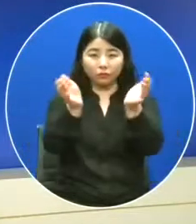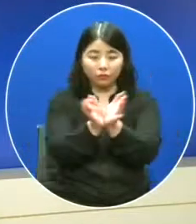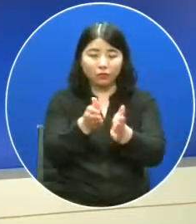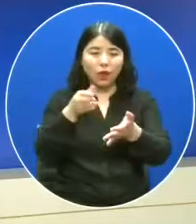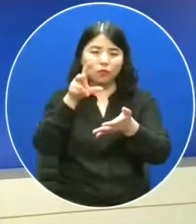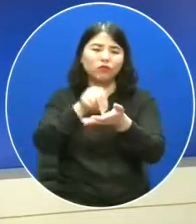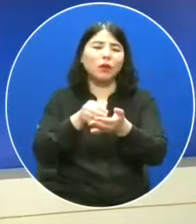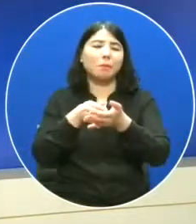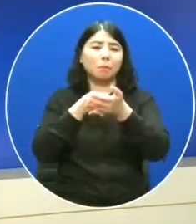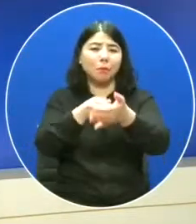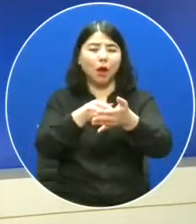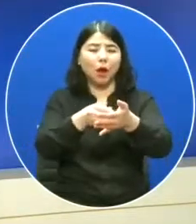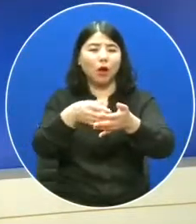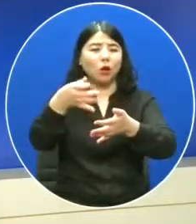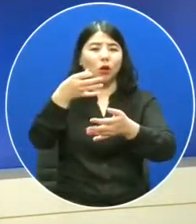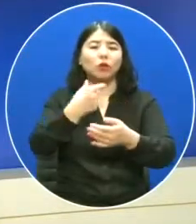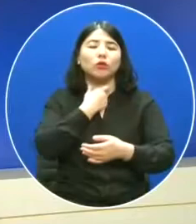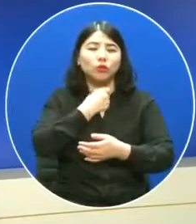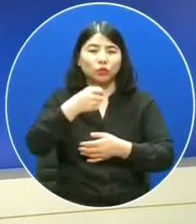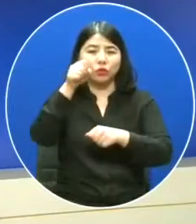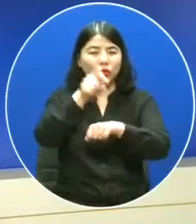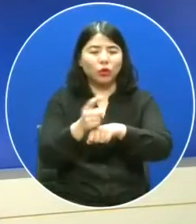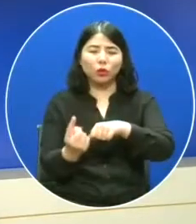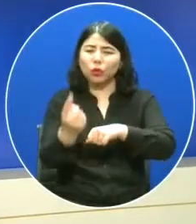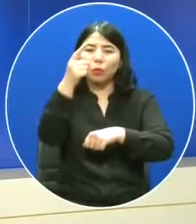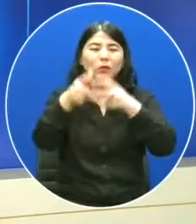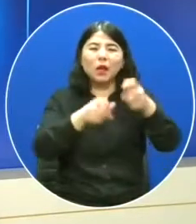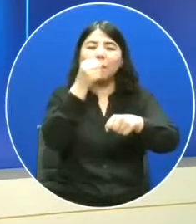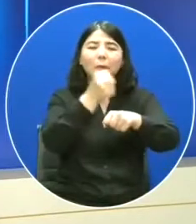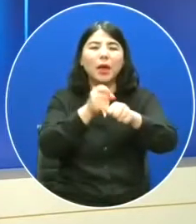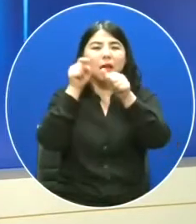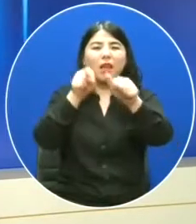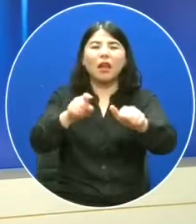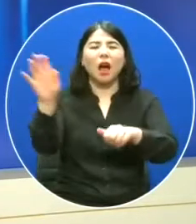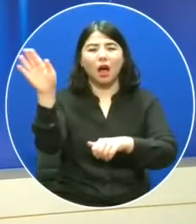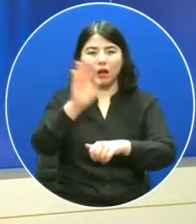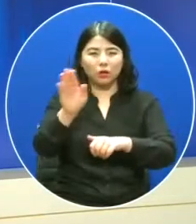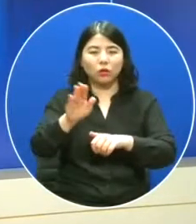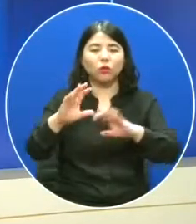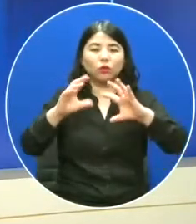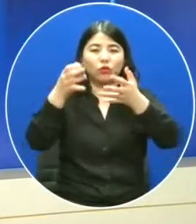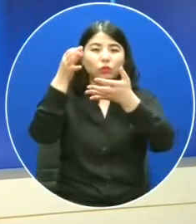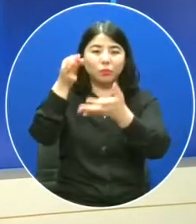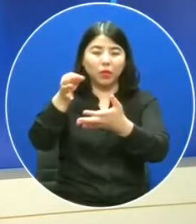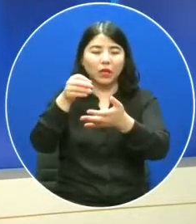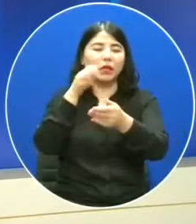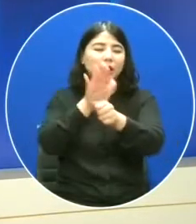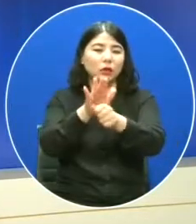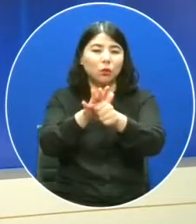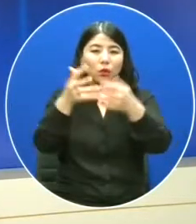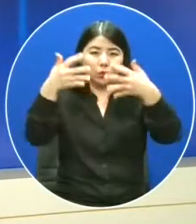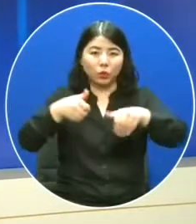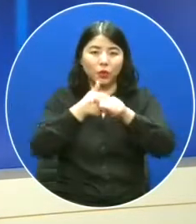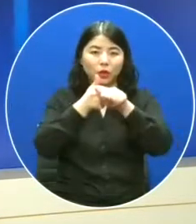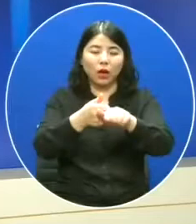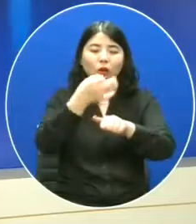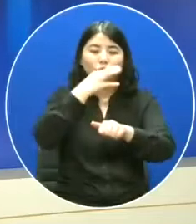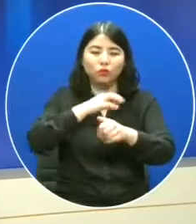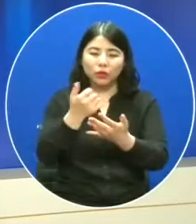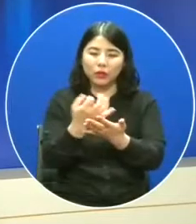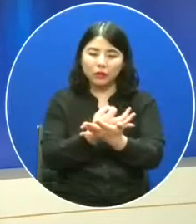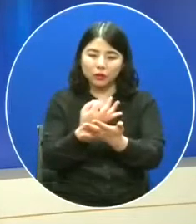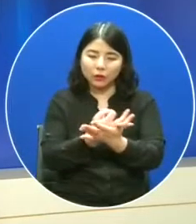국토부의 문제 제기는 수익성이 높은 사업을 하라는 것이 아니라 국비 지원 당시의 조건에 따라 수익 사업을 통해